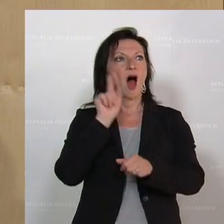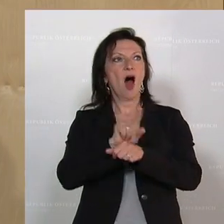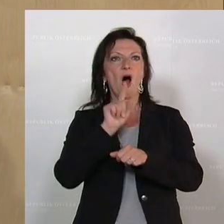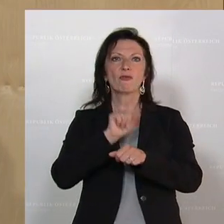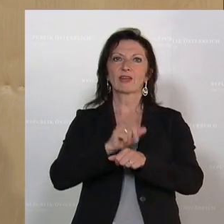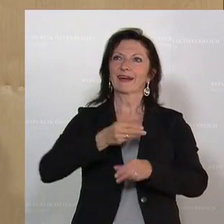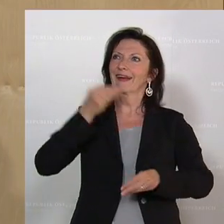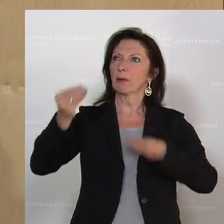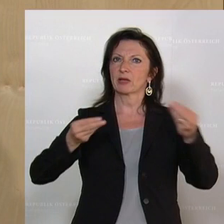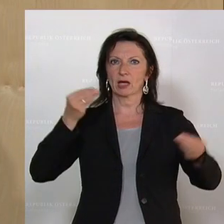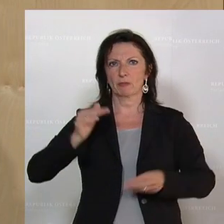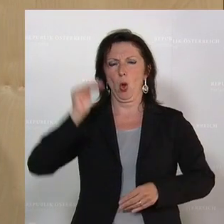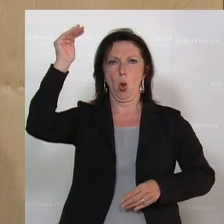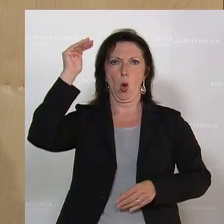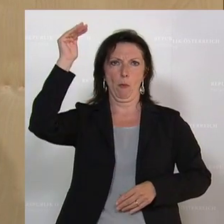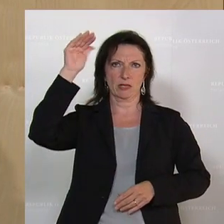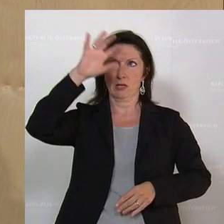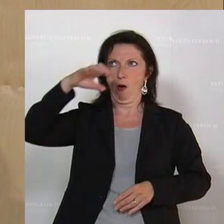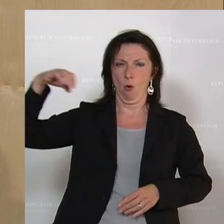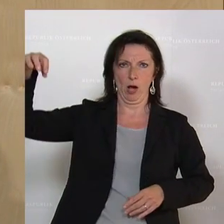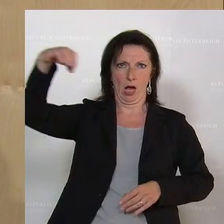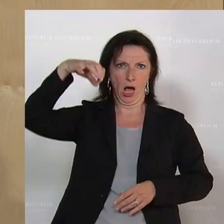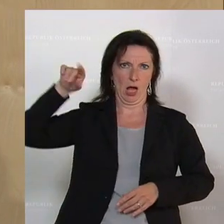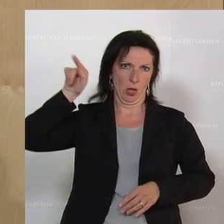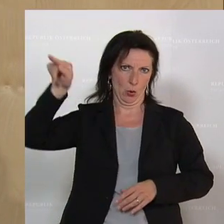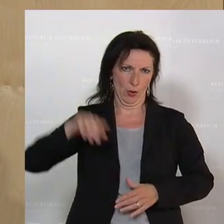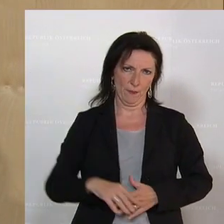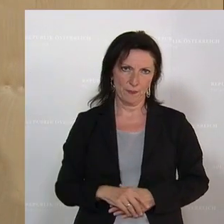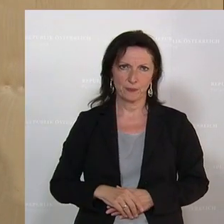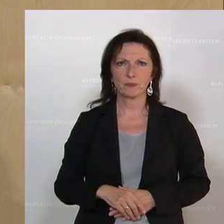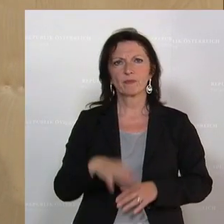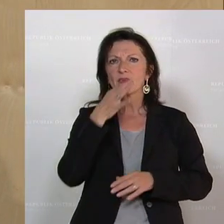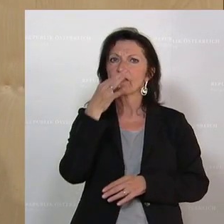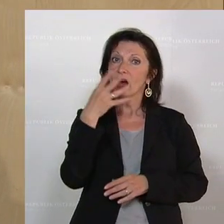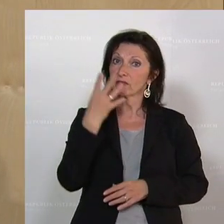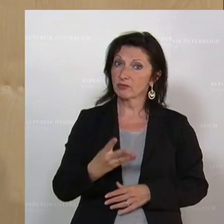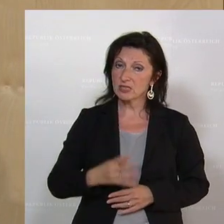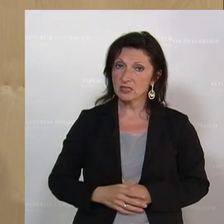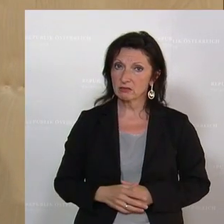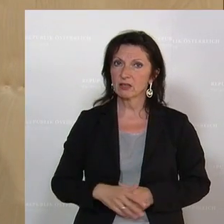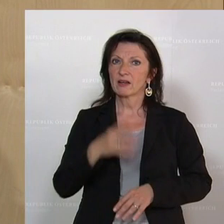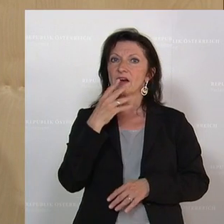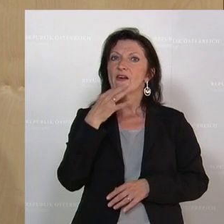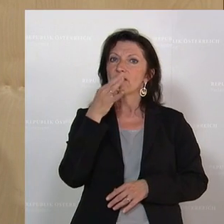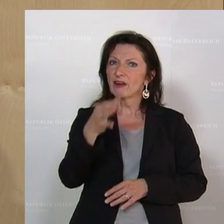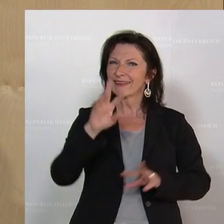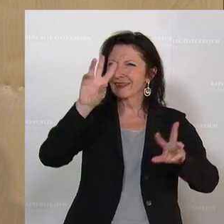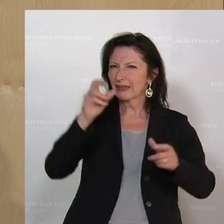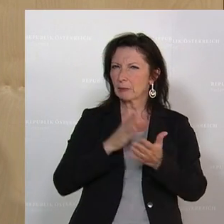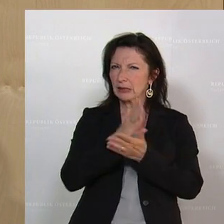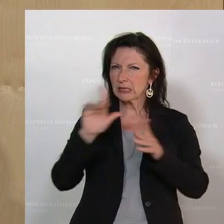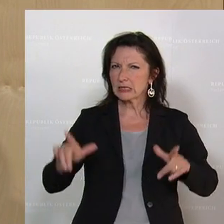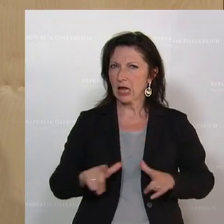der jeweiligen obersten Organe und deren Organisationseinheiten. Zu Frage 40, Fragen zu Dienstleistungen, die das